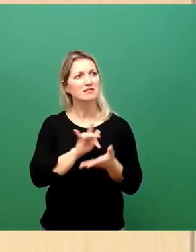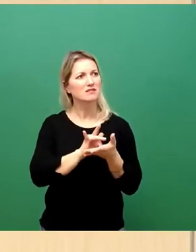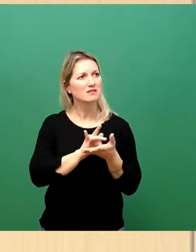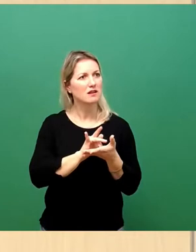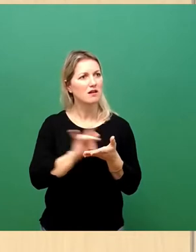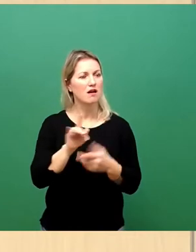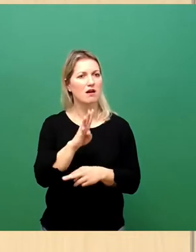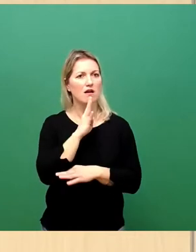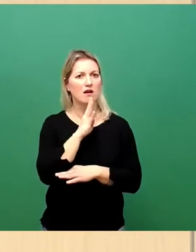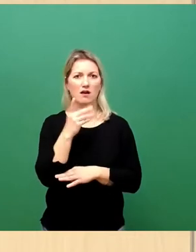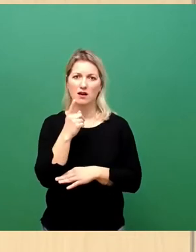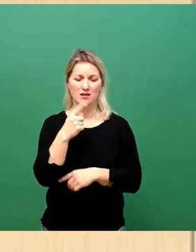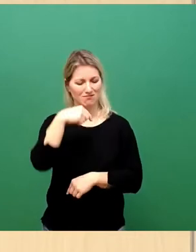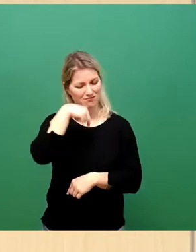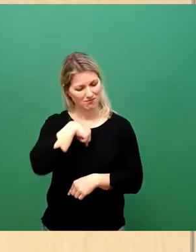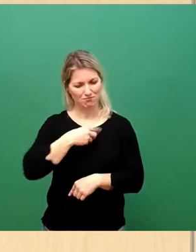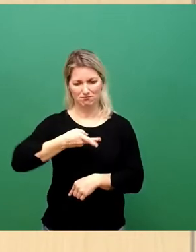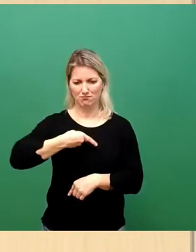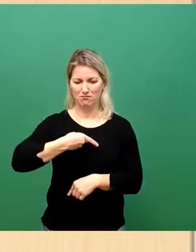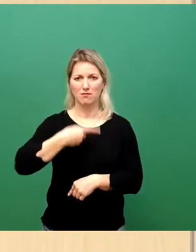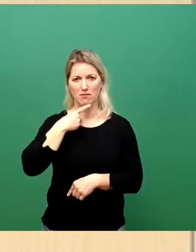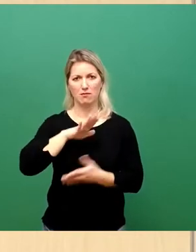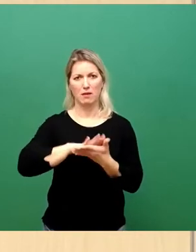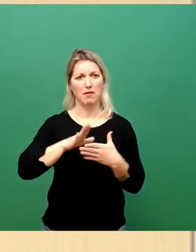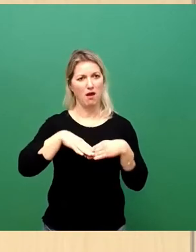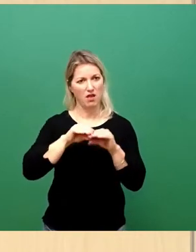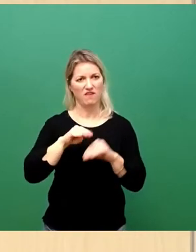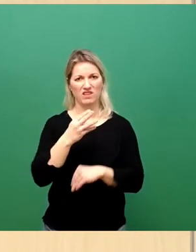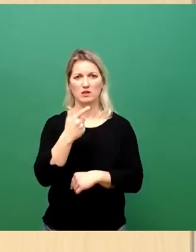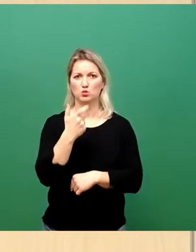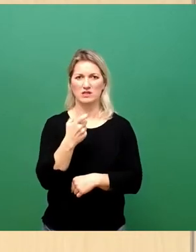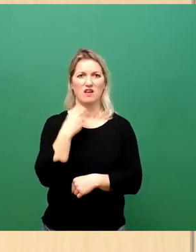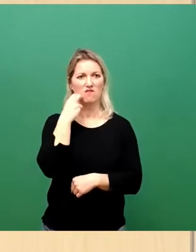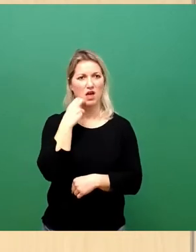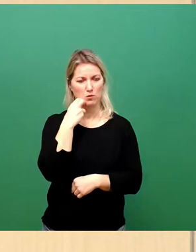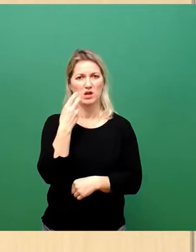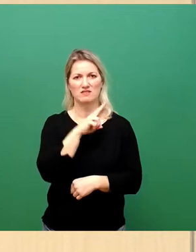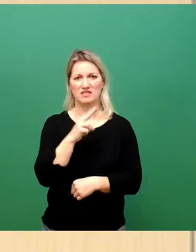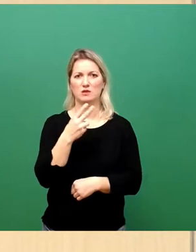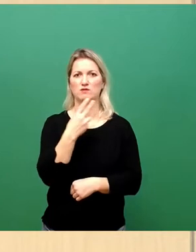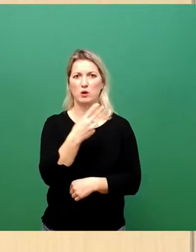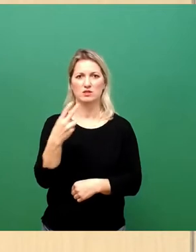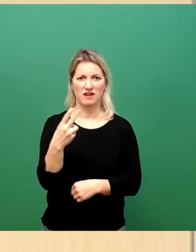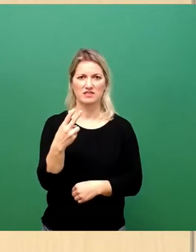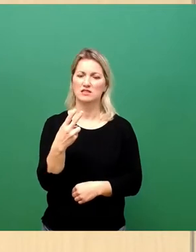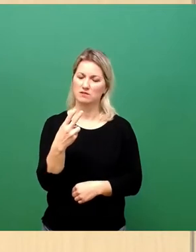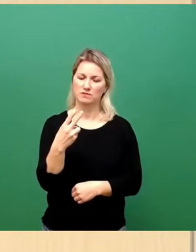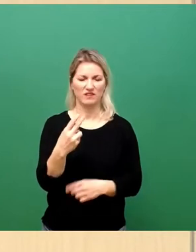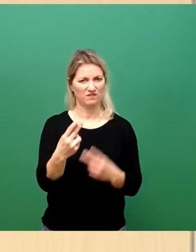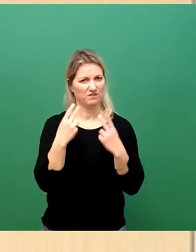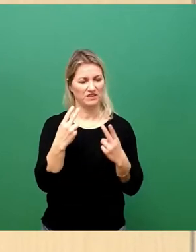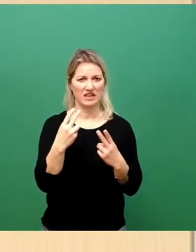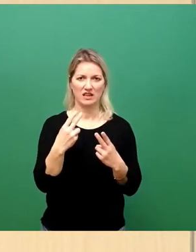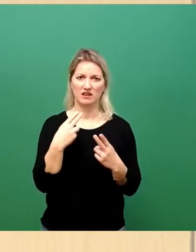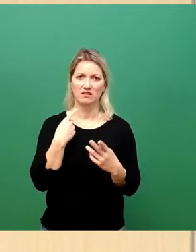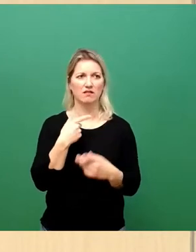unsere Verpflichtung sein und sie hat seit dem 24. Februar 2022 noch einmal mehr an Gewicht gewonnen. Ich